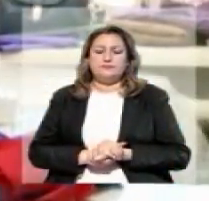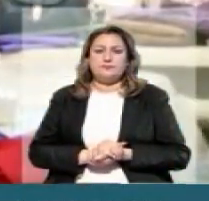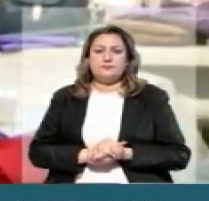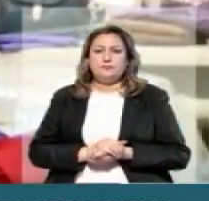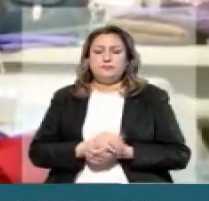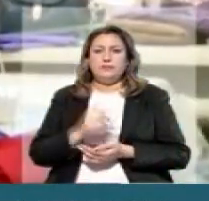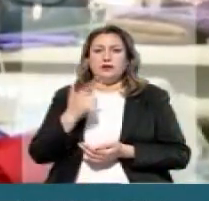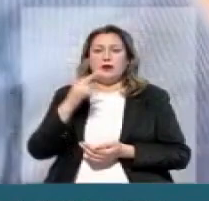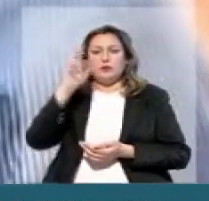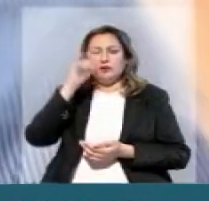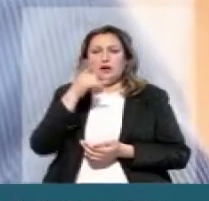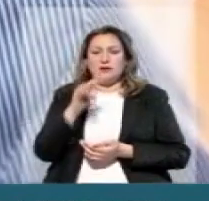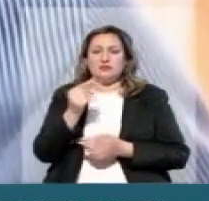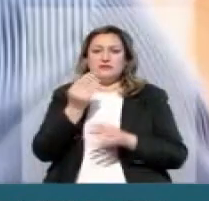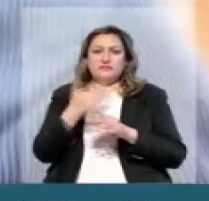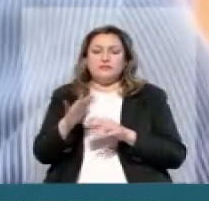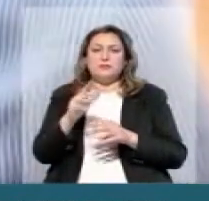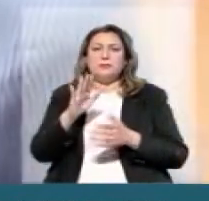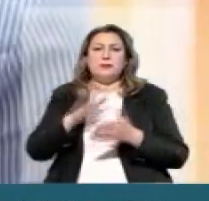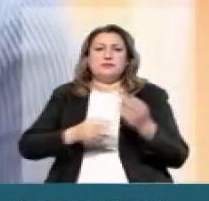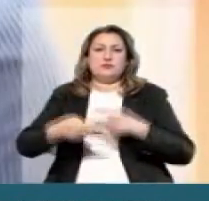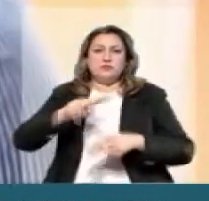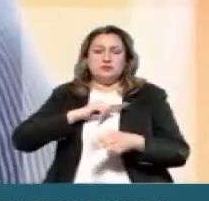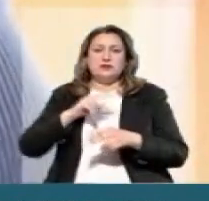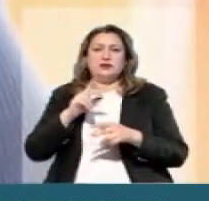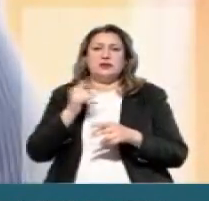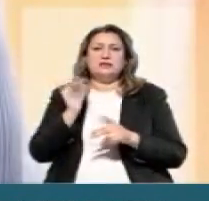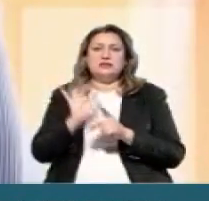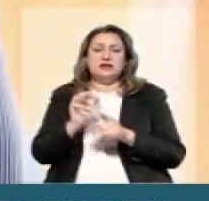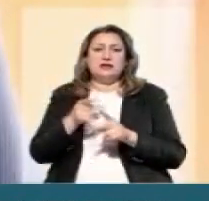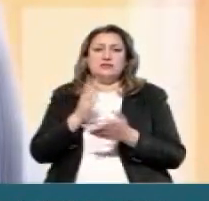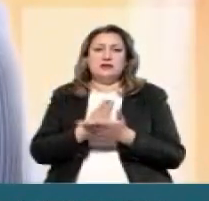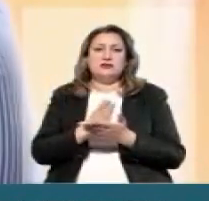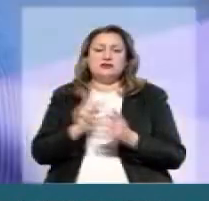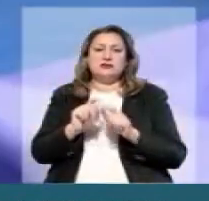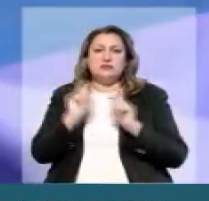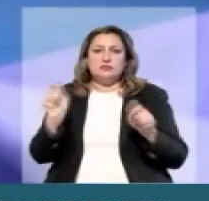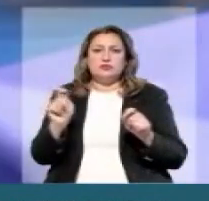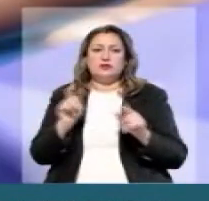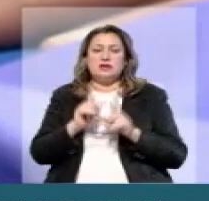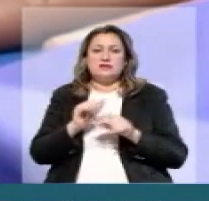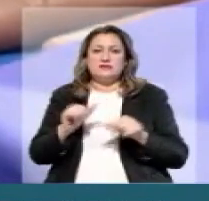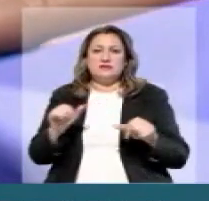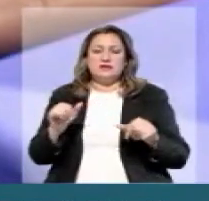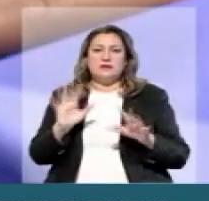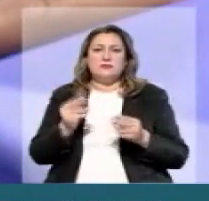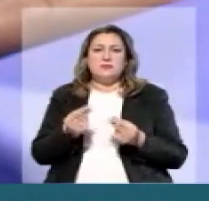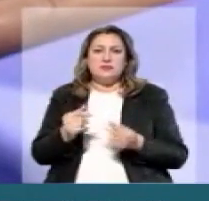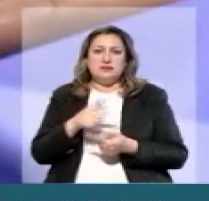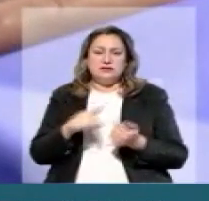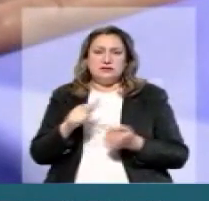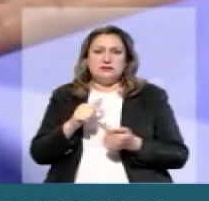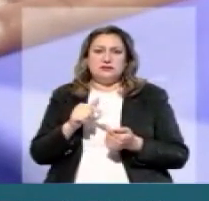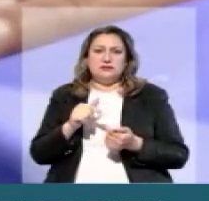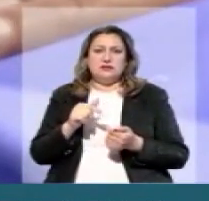Грант көлемі 400 айлық есептік көрсеткіш, бұл 1,225,200 теңге, әр қатысушы оны тек бір рет ала алады. Грант қаражаты